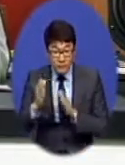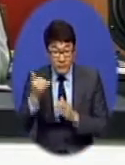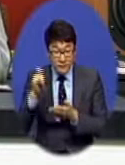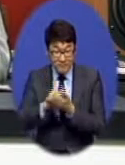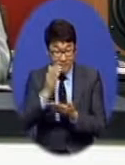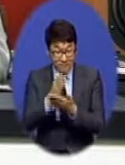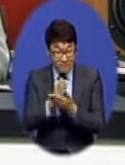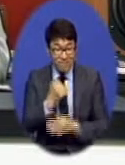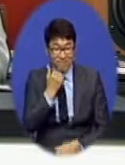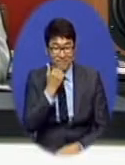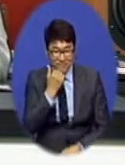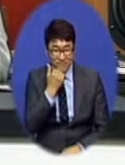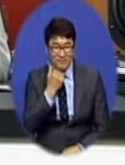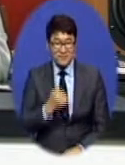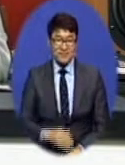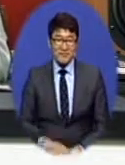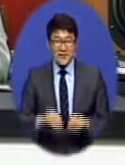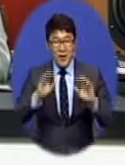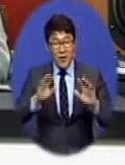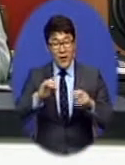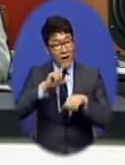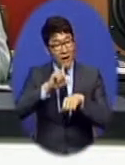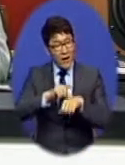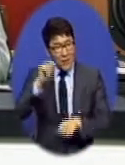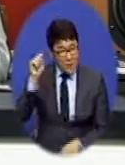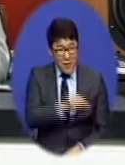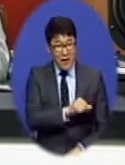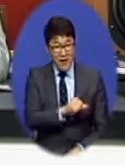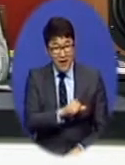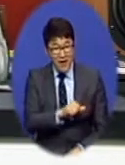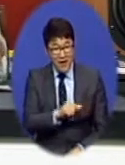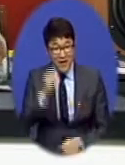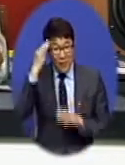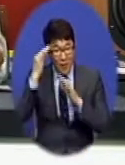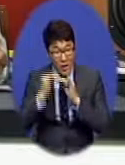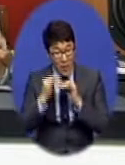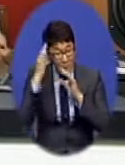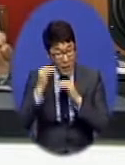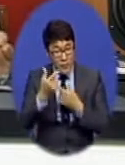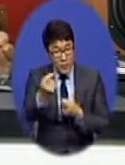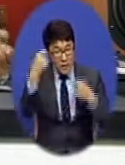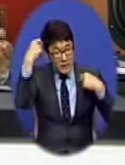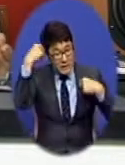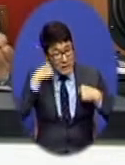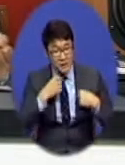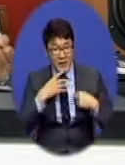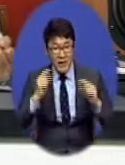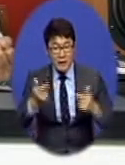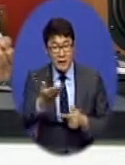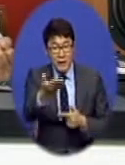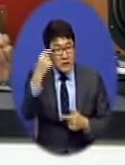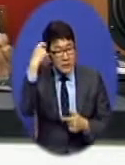마시고 기다려 주세요. 예. 예. 자, 오늘 시간이 네, 벌써 이렇게 됐네요. 바빠요. 공감이란 똑같이 느끼는 것만이 아니라 네?